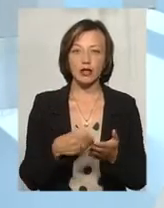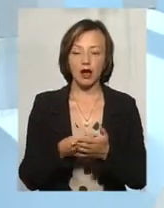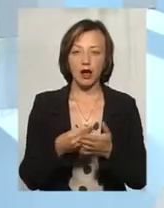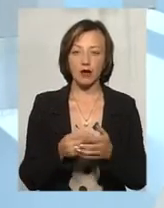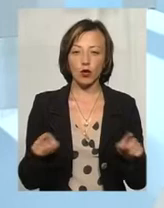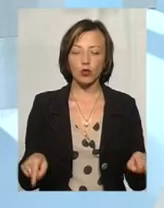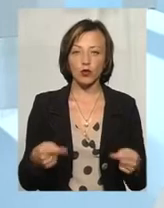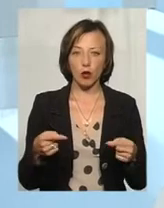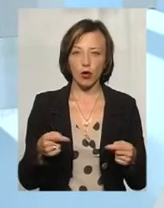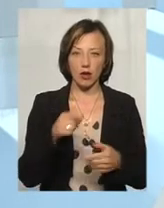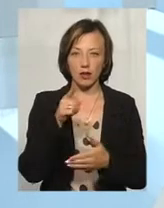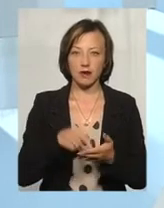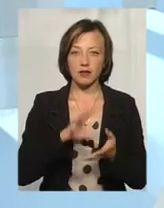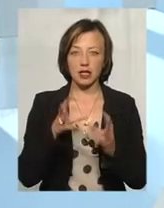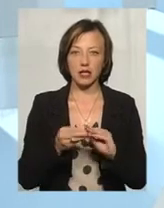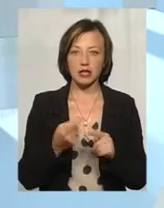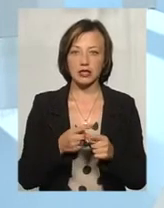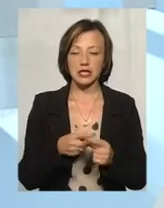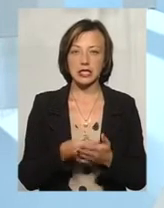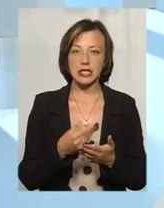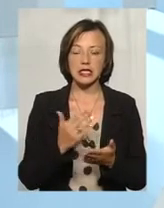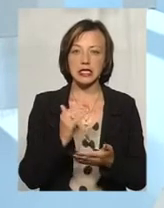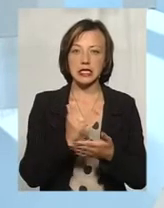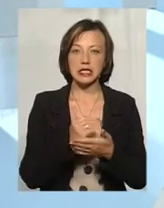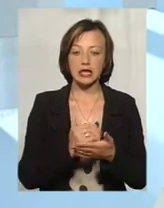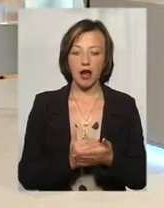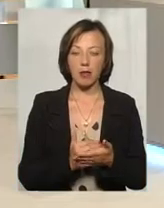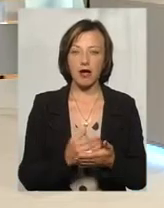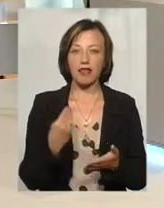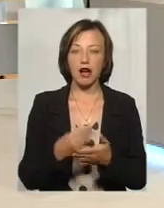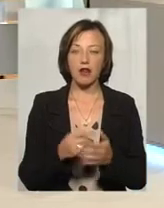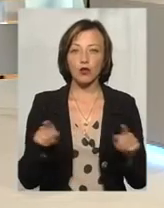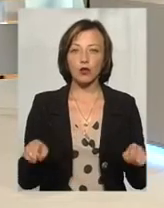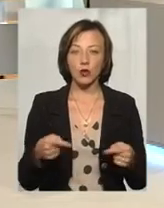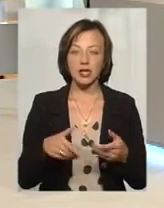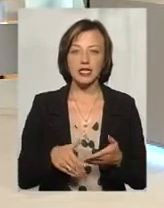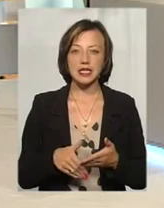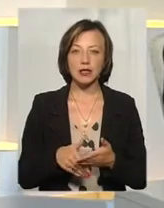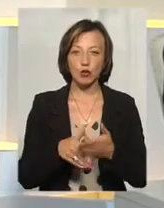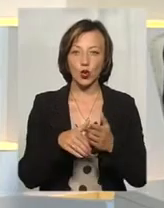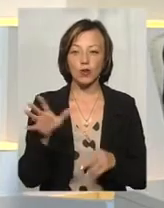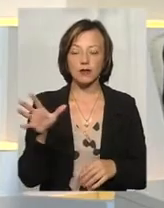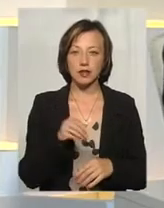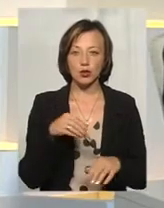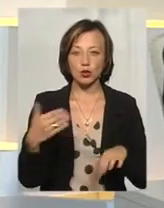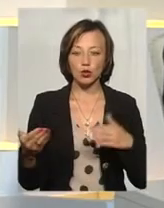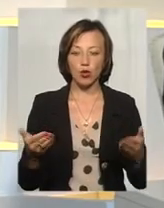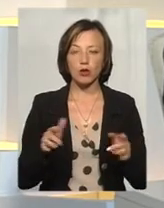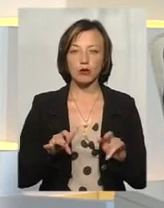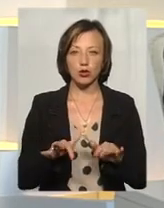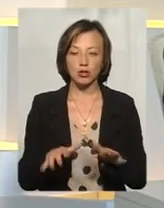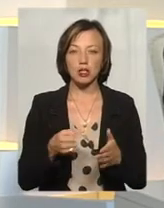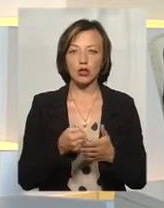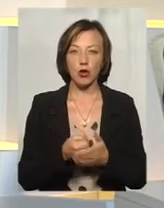тарифоутворення? Взагалі, це система тарифоутворення, яка спонукає або стимулює всі сторони процесу